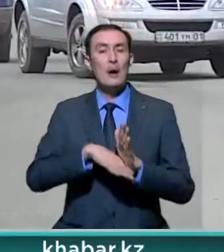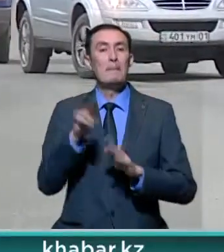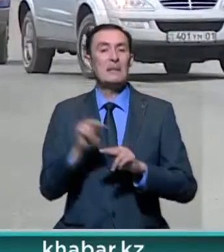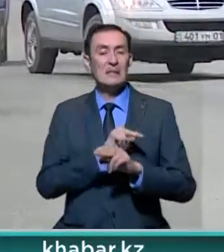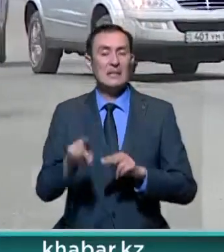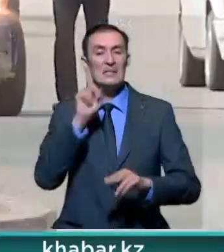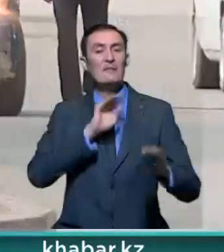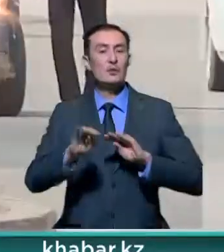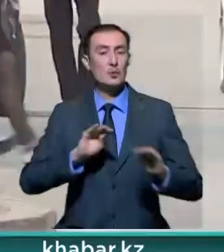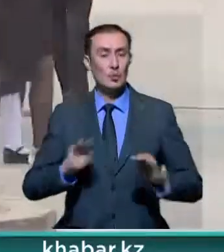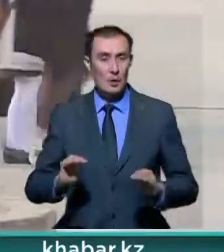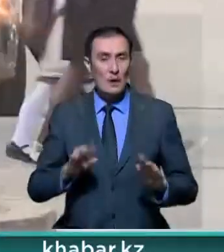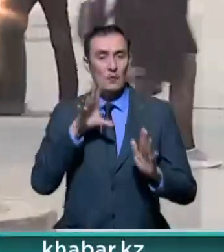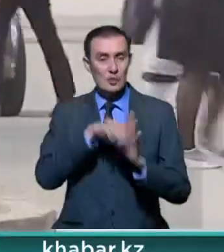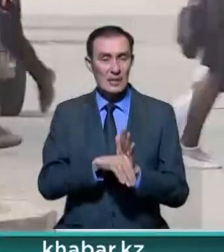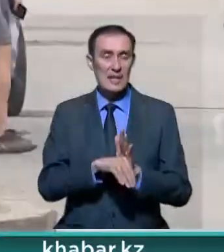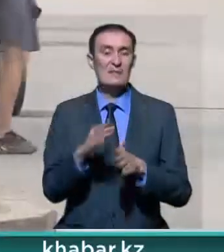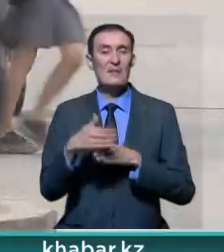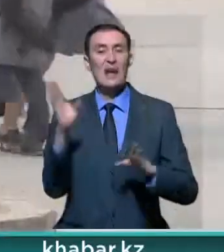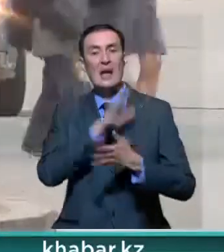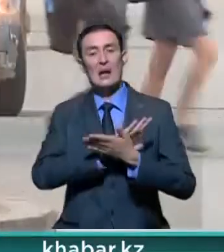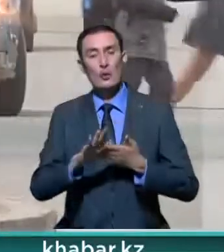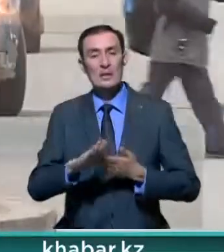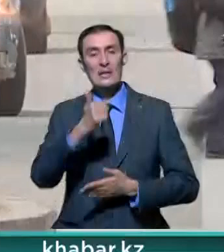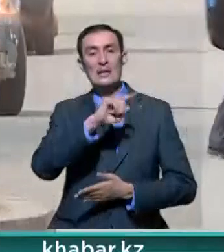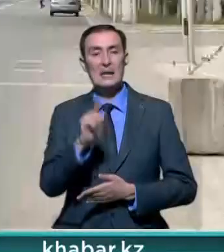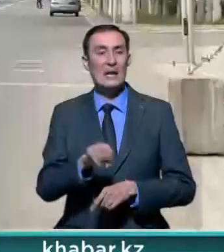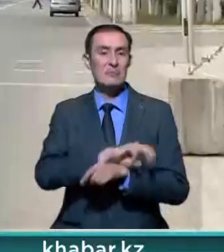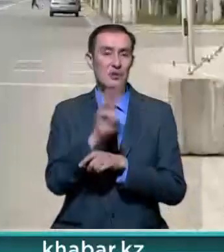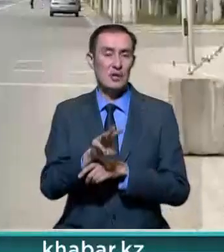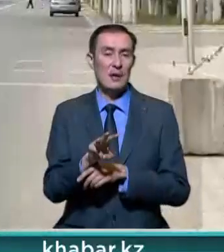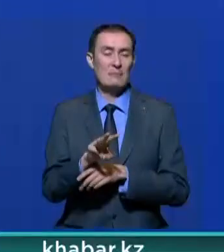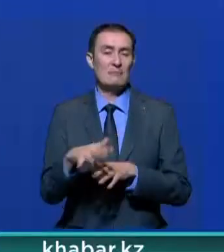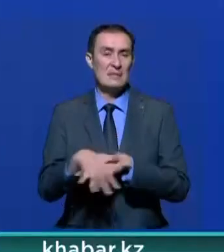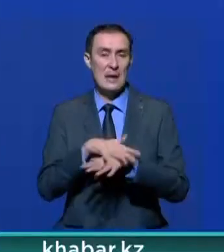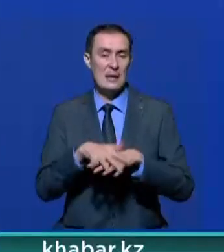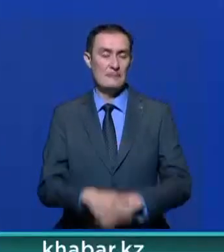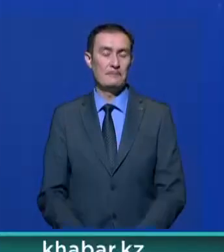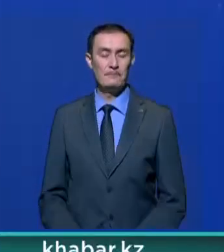модернизации инфраструктуры, в их числе сферы экологии и газификации.